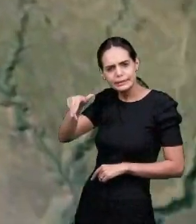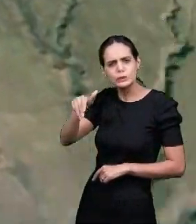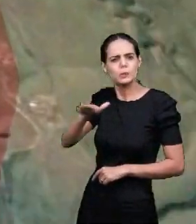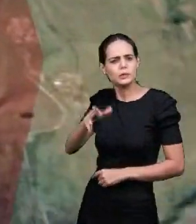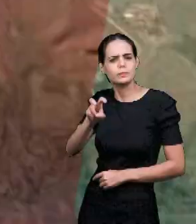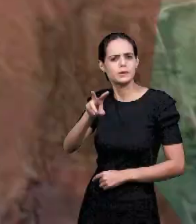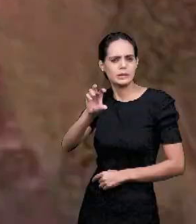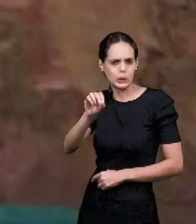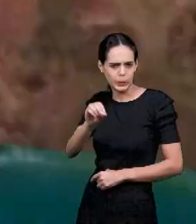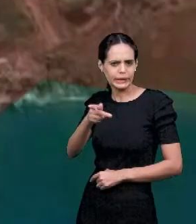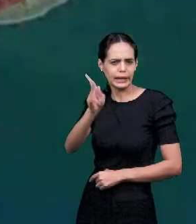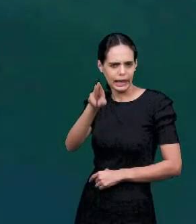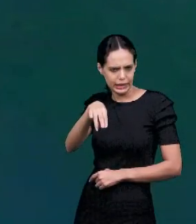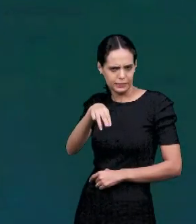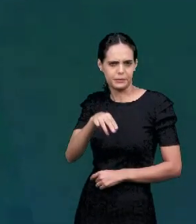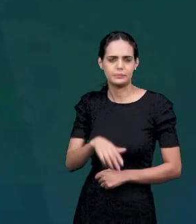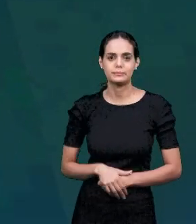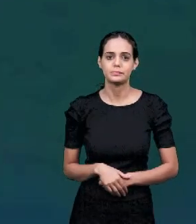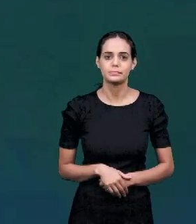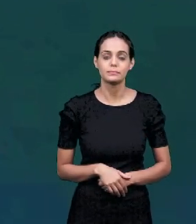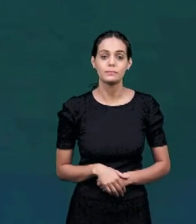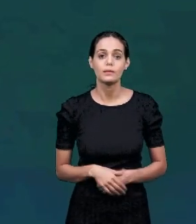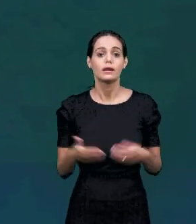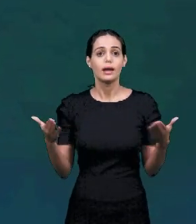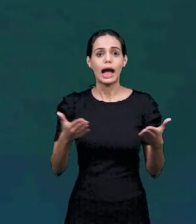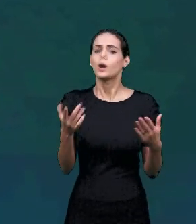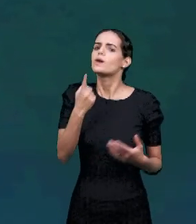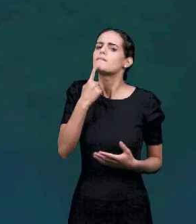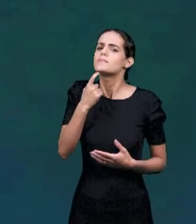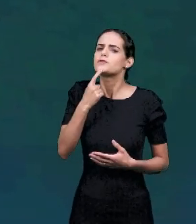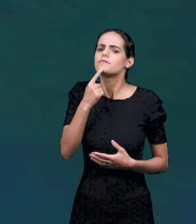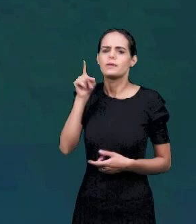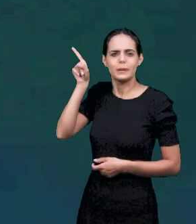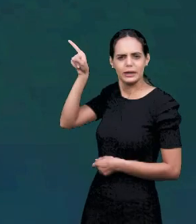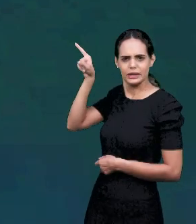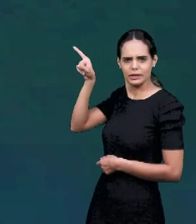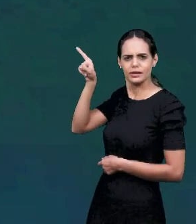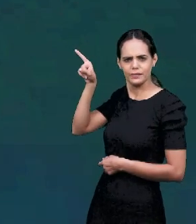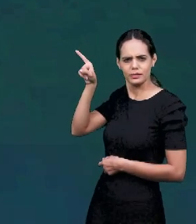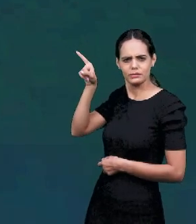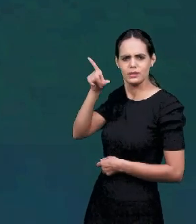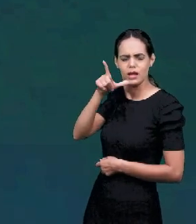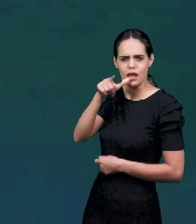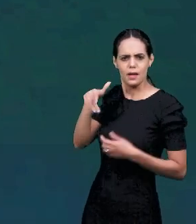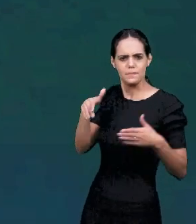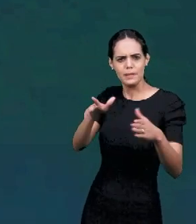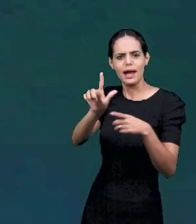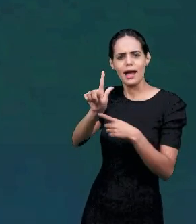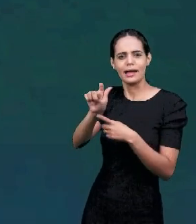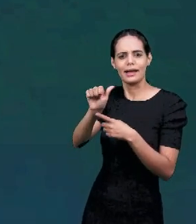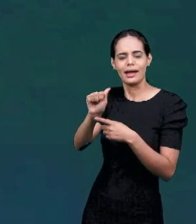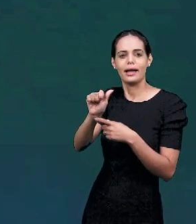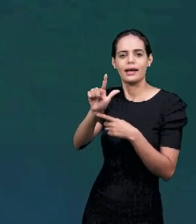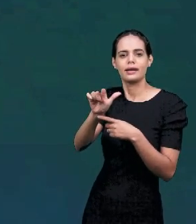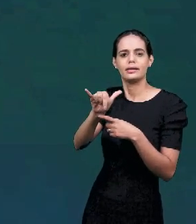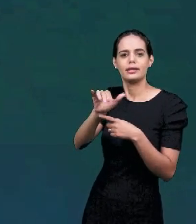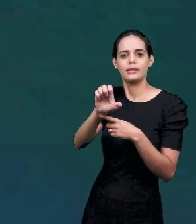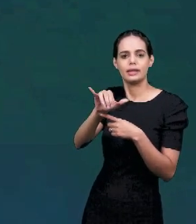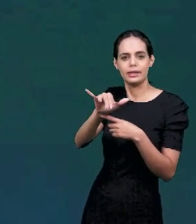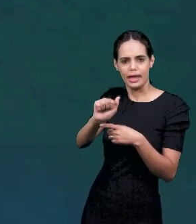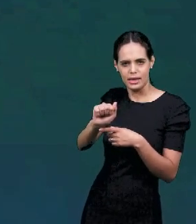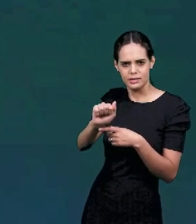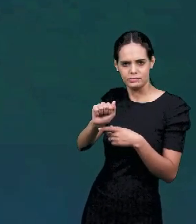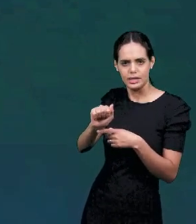marchant de Naim. Agora Capernaum jusqu'à prosseguimos Naïm. às margens do mar Maintenant, da Galileia, à a côté de la mer de cidade la de Galilée, Cafarnaum. la ville de Identificamos Capharnaüm. aqui no